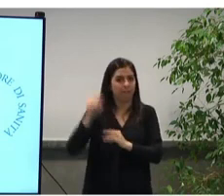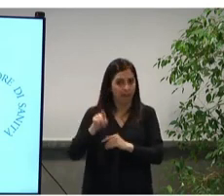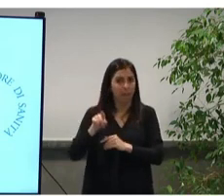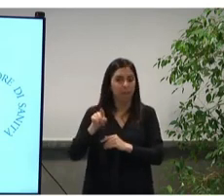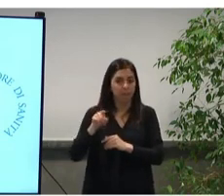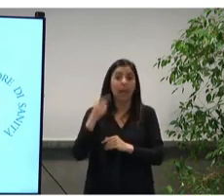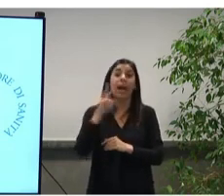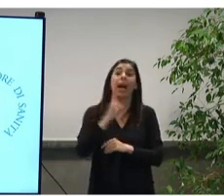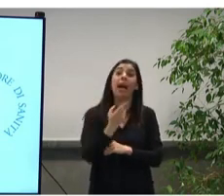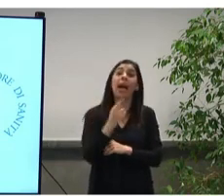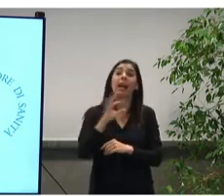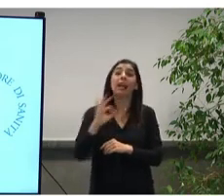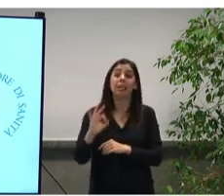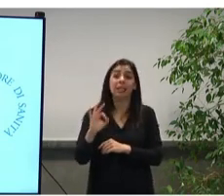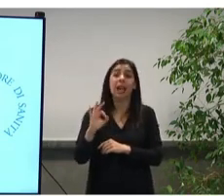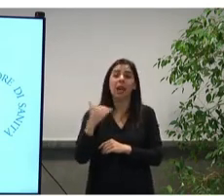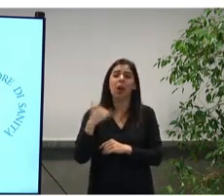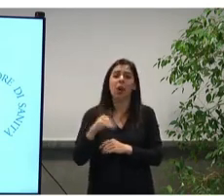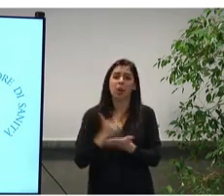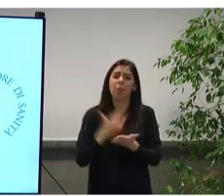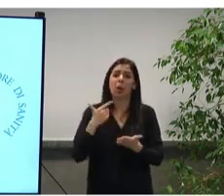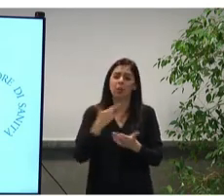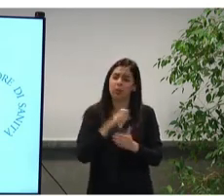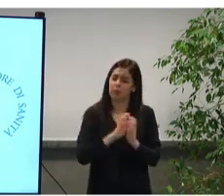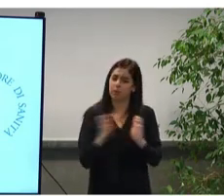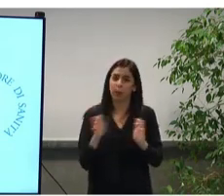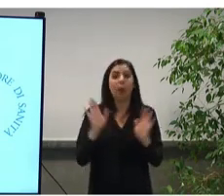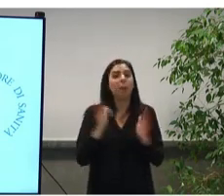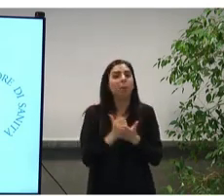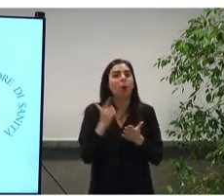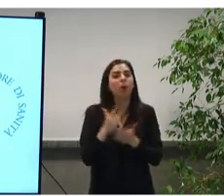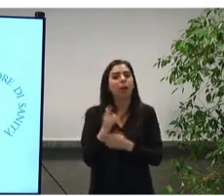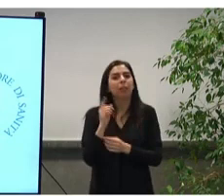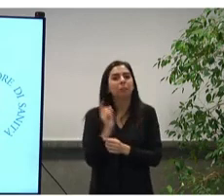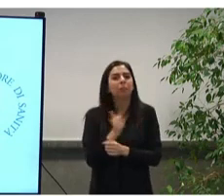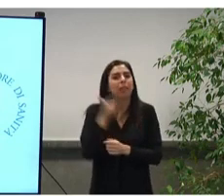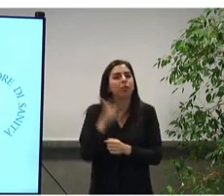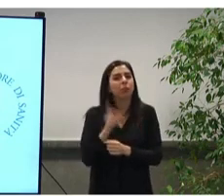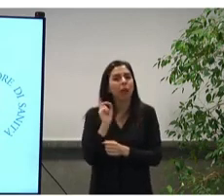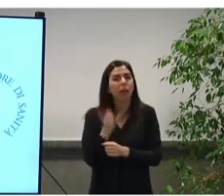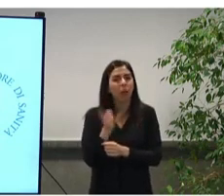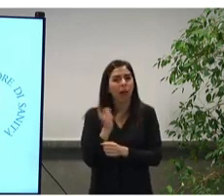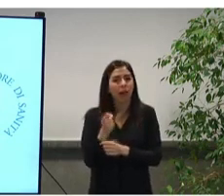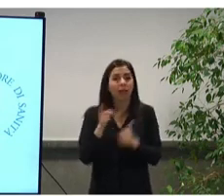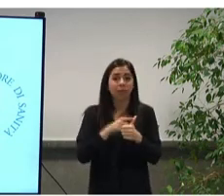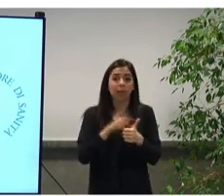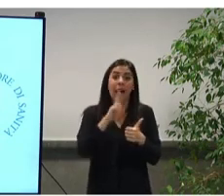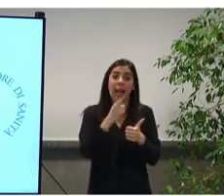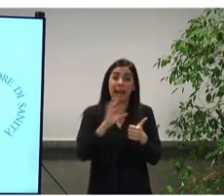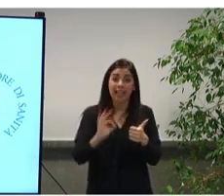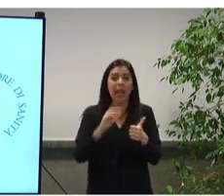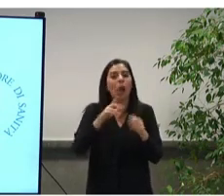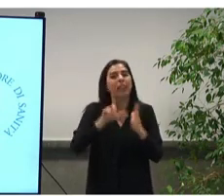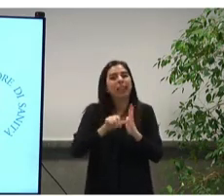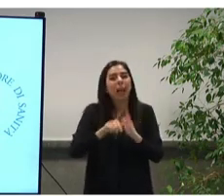R0 è importante per tanti motivi, ma i principali sono che prima di tutto, noto R0, il tempo di generazione,